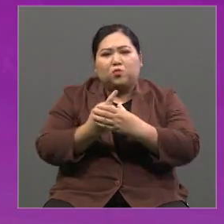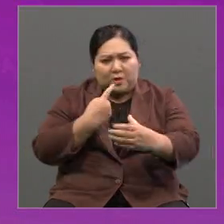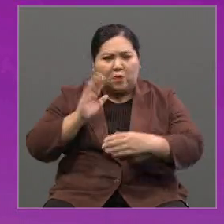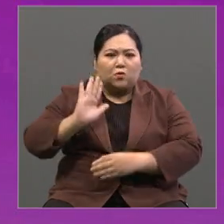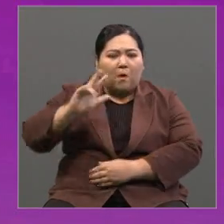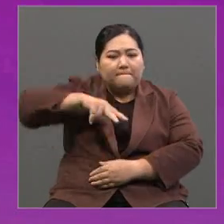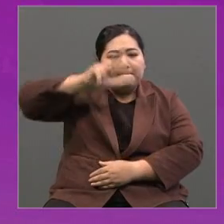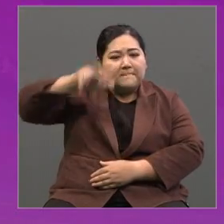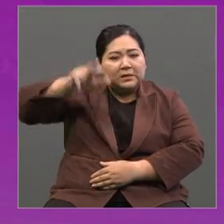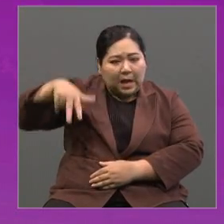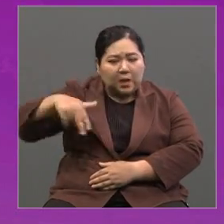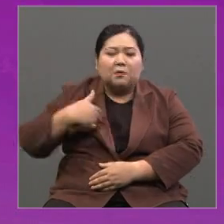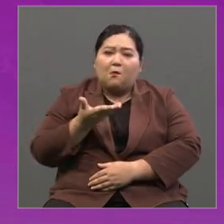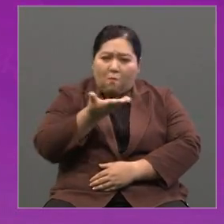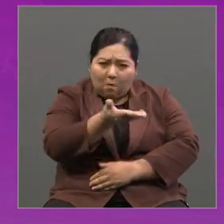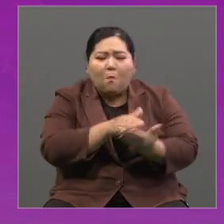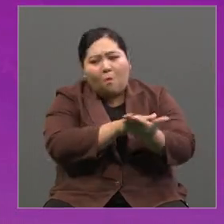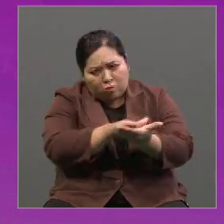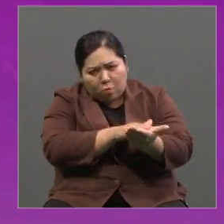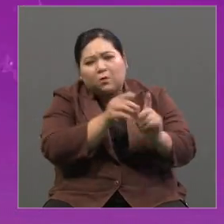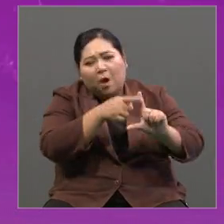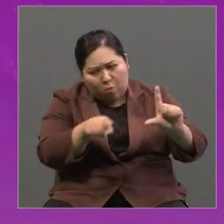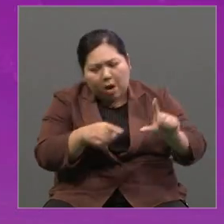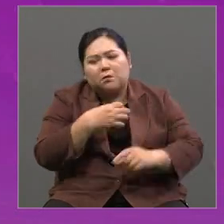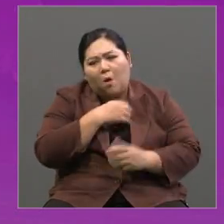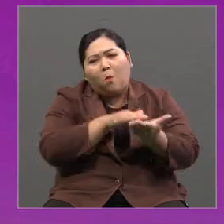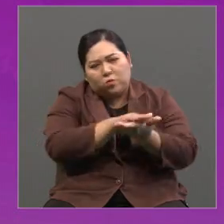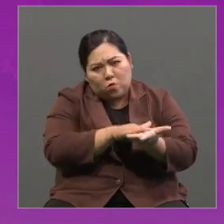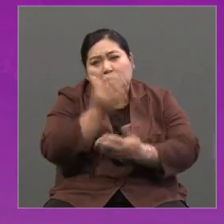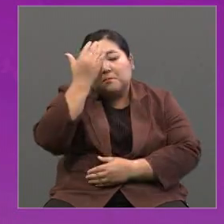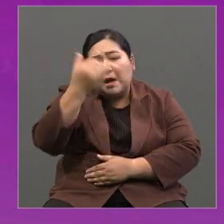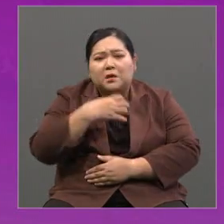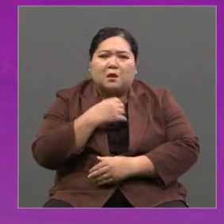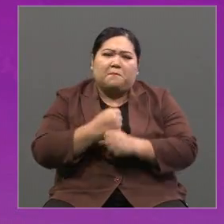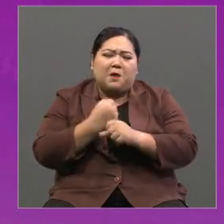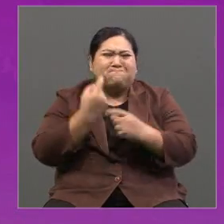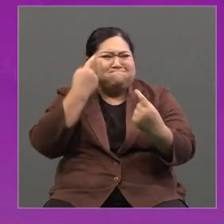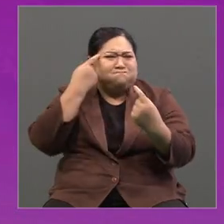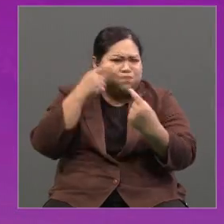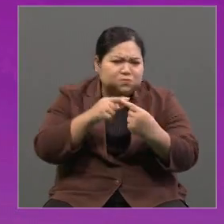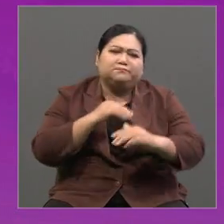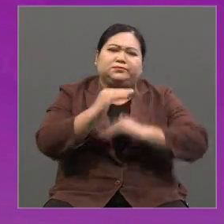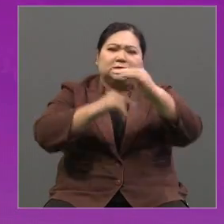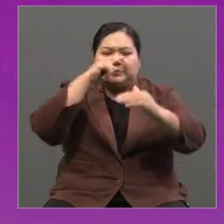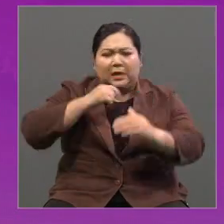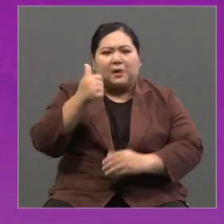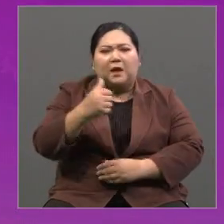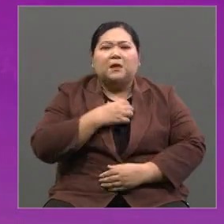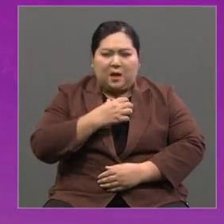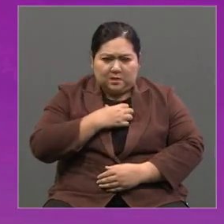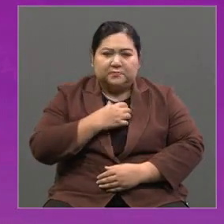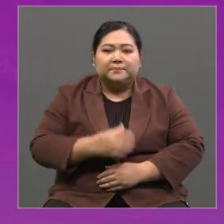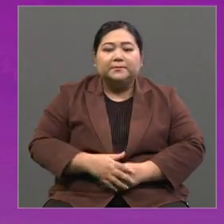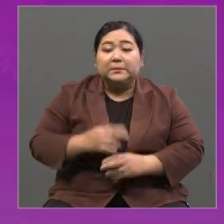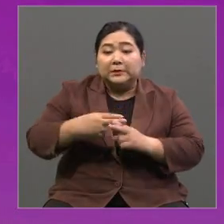ที่จะขอโทษพรรคก้าวไกลค่ะเนื่องจากว่าต้องการที่จะทำงานเพื่อให้ประเทศเนี่ยเดินหน้าต่อไปได้คุณภูมิธรรมวันนี้ย้ำต่